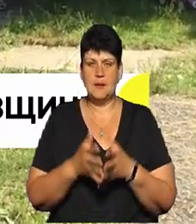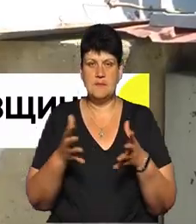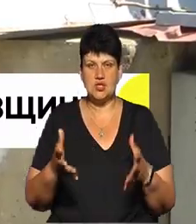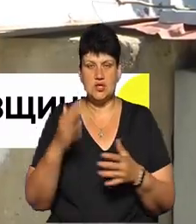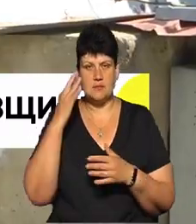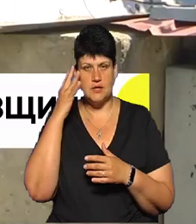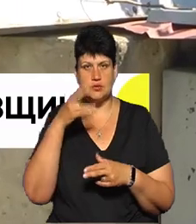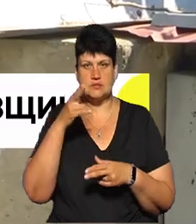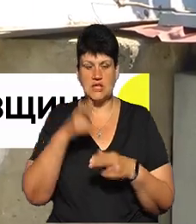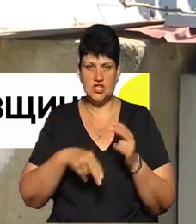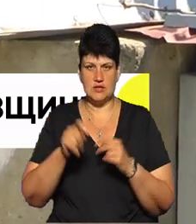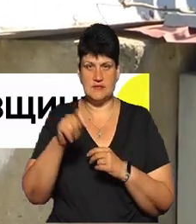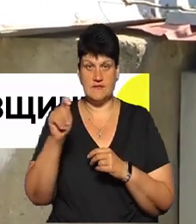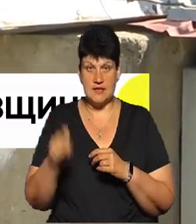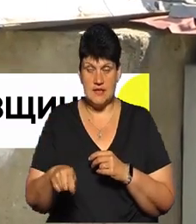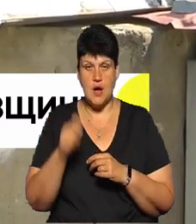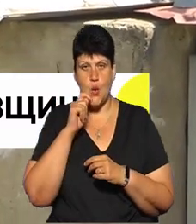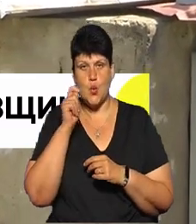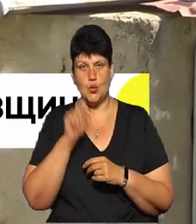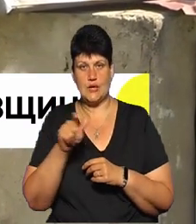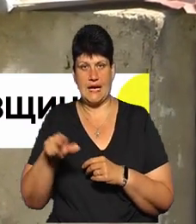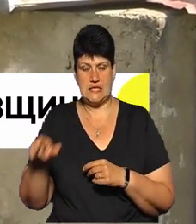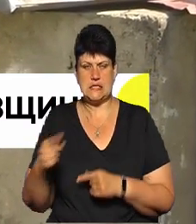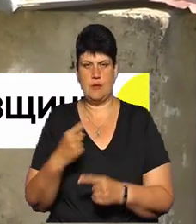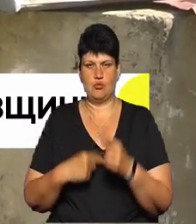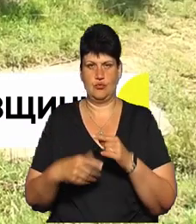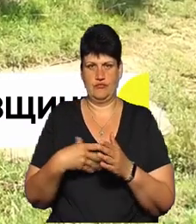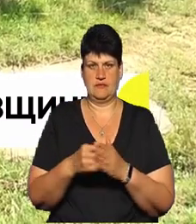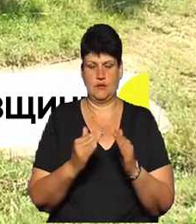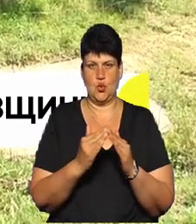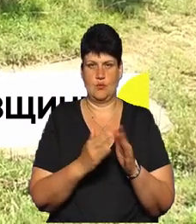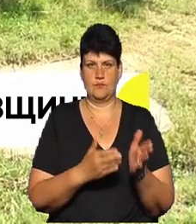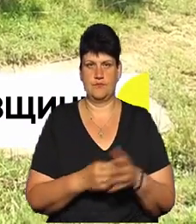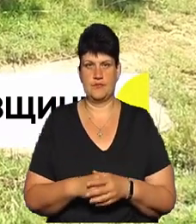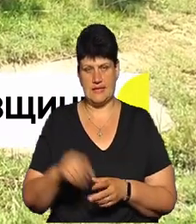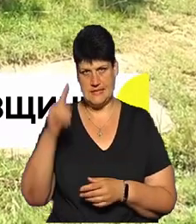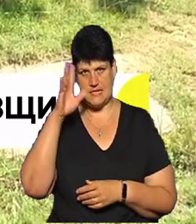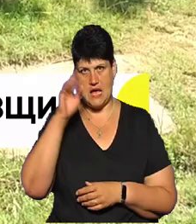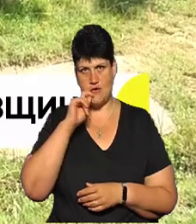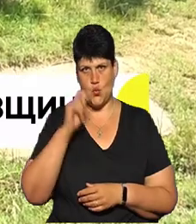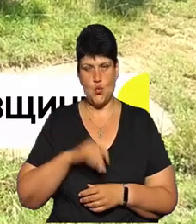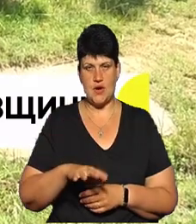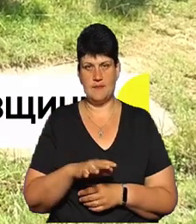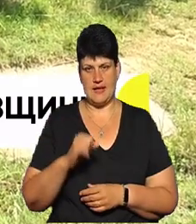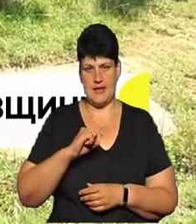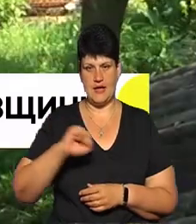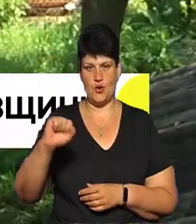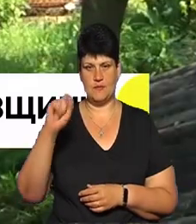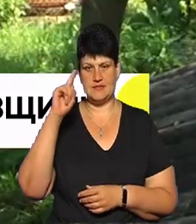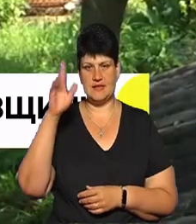щоб завершилася війна, а українці повернулися до своїх домівок. Слава Україні! Героям